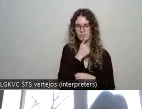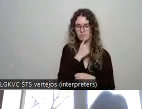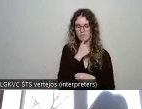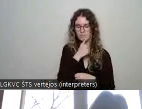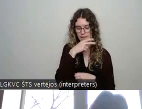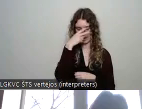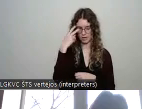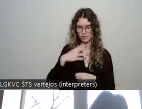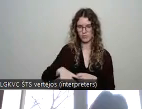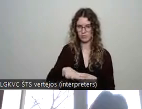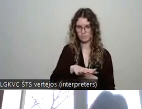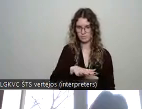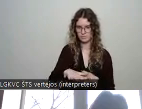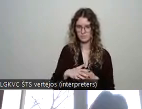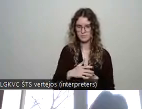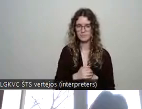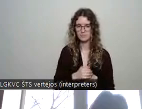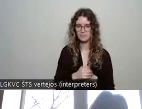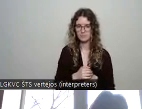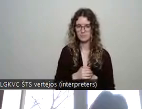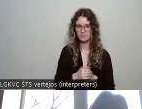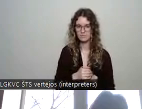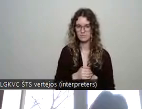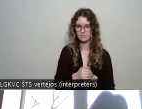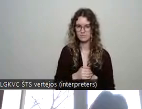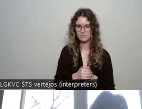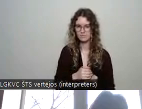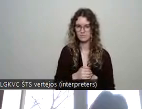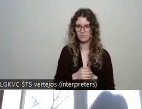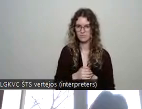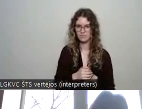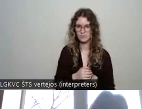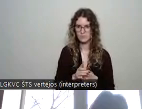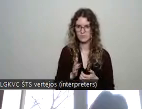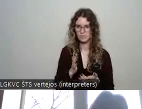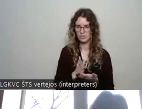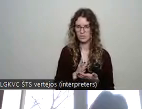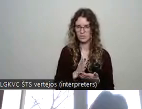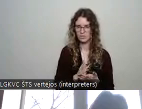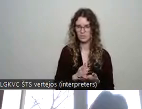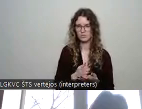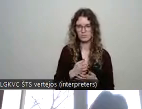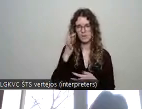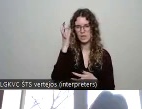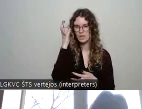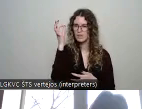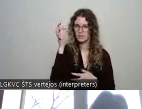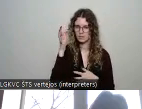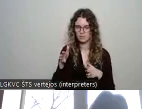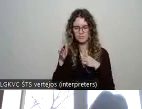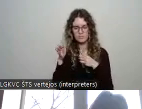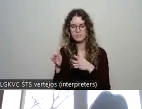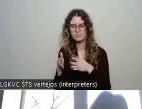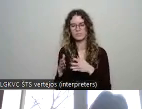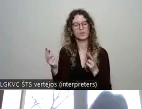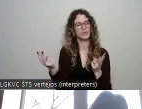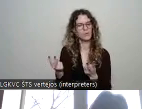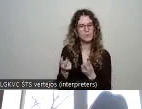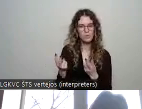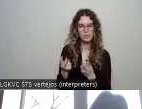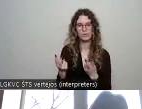Lietuvoje, kur yra kažkokios konkretus poreikiai, kažkiem konkretiem įgūdžiam,